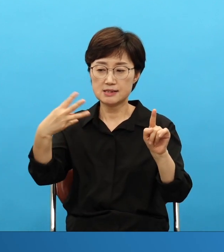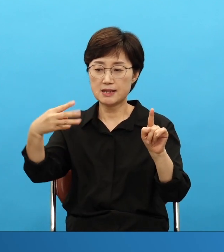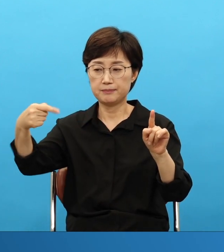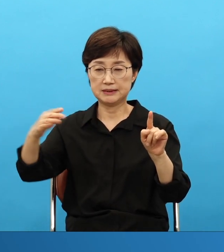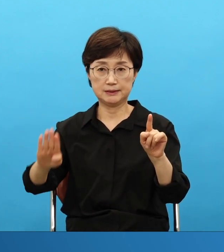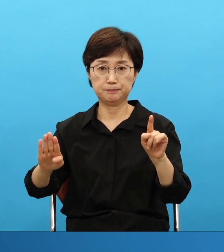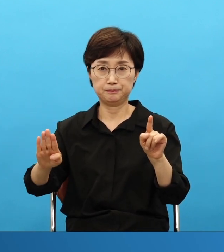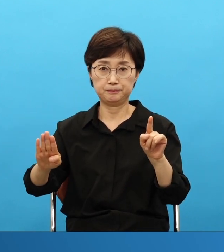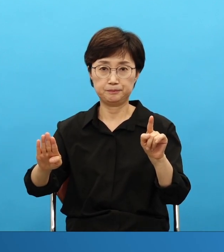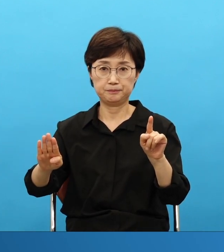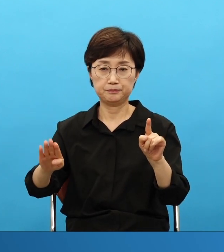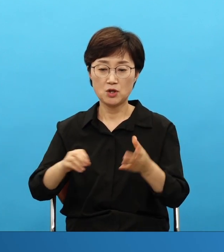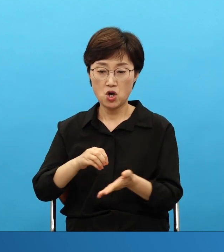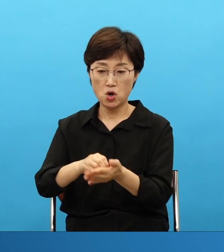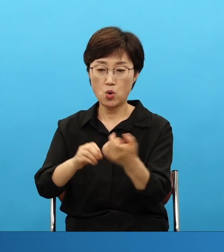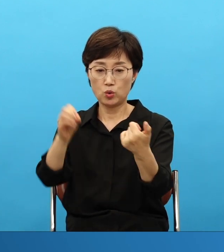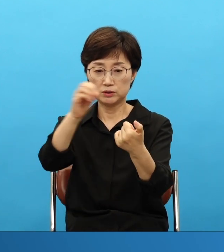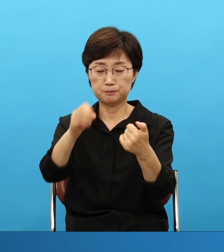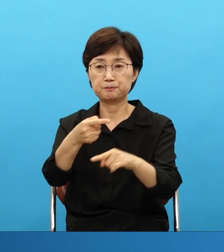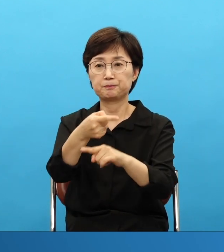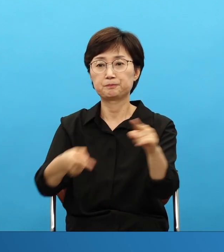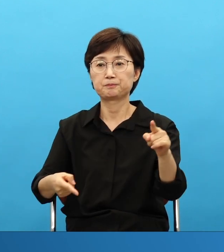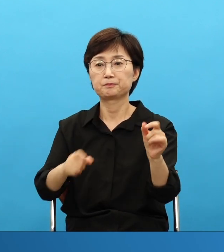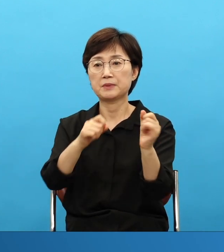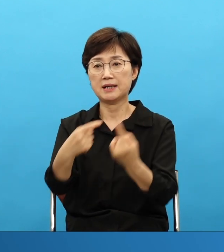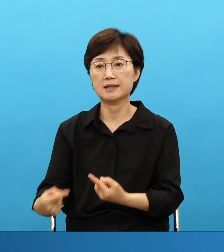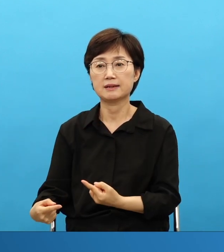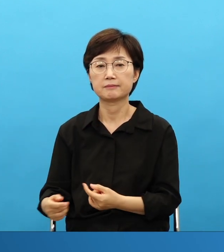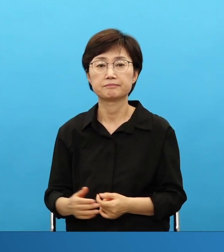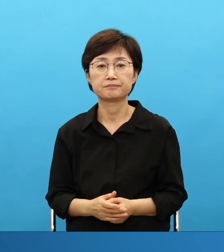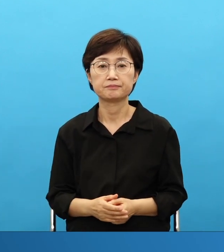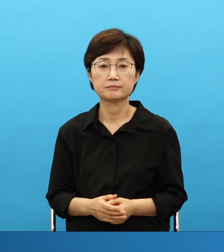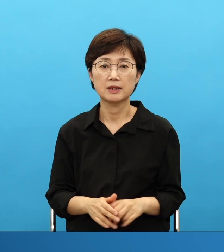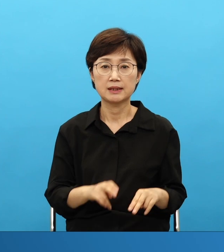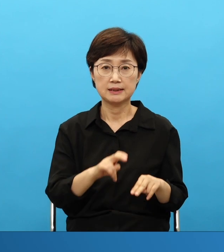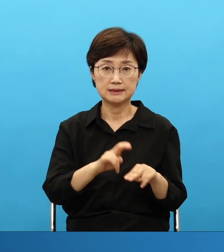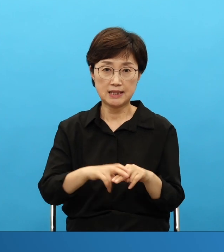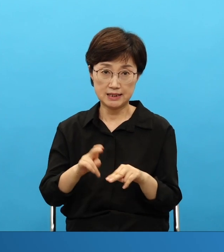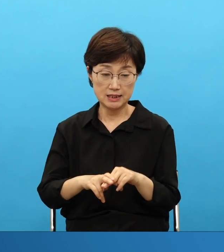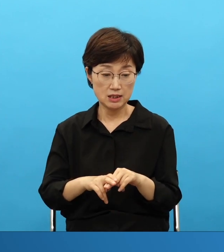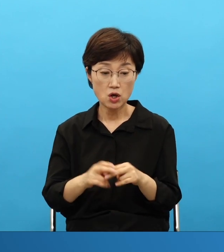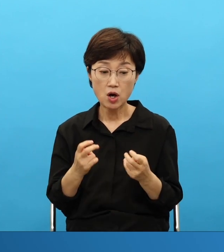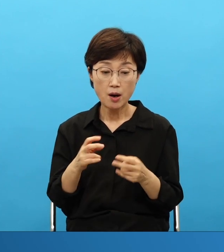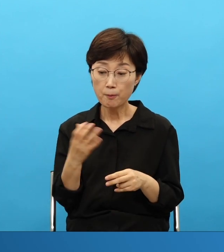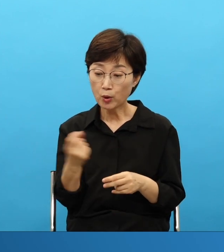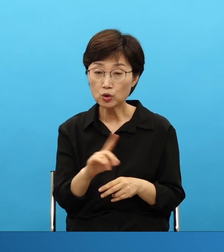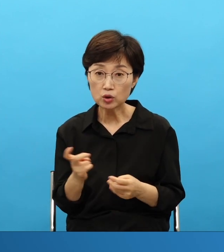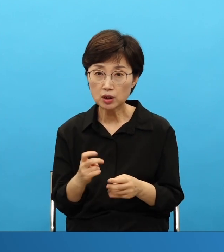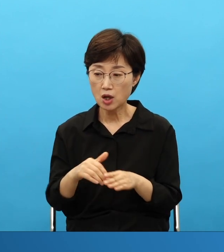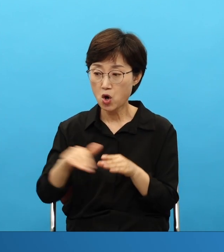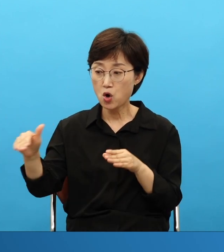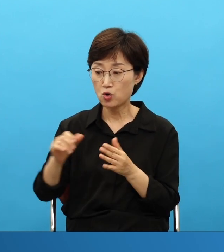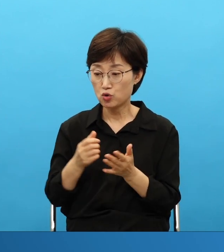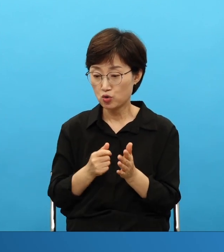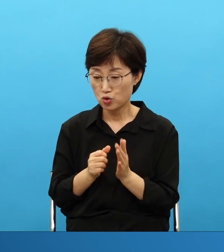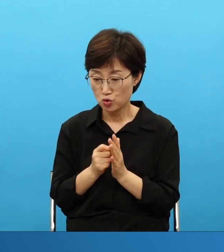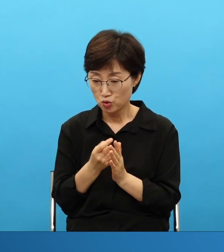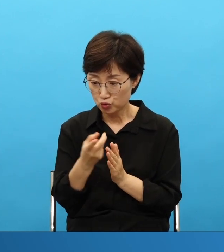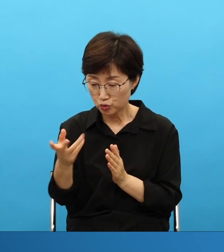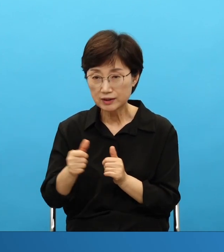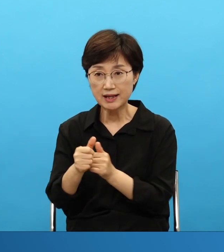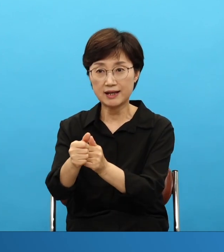등록한 금의 50% 할인됩니다 대회 자석은 등록 헌금 입금이 완료되는 순으로 배정됩니다